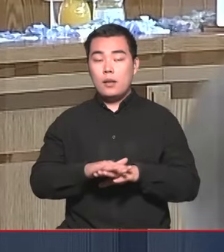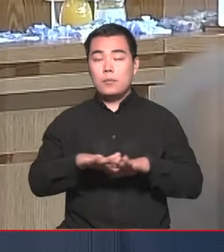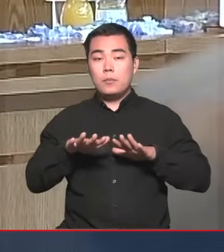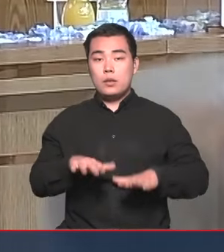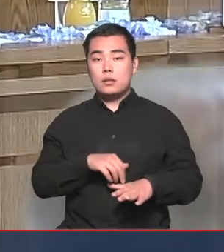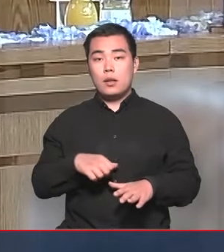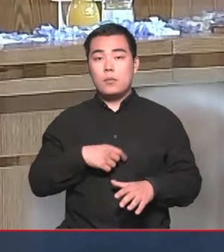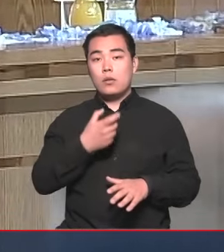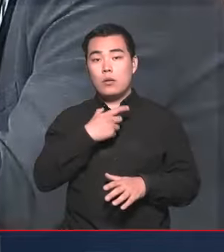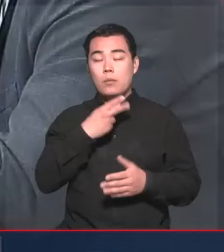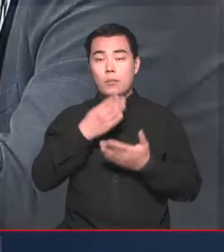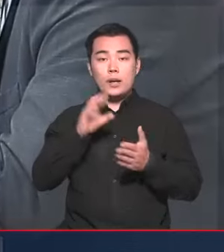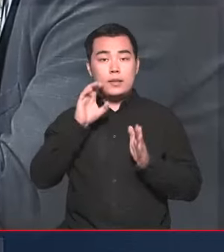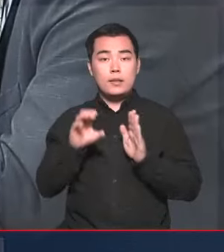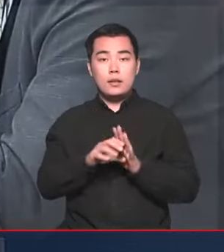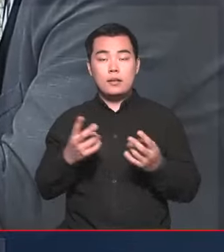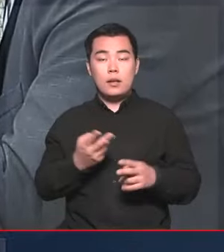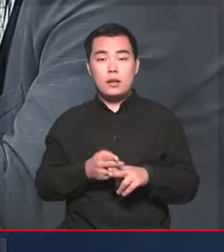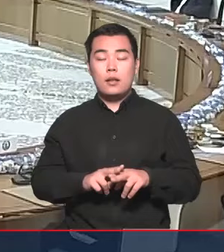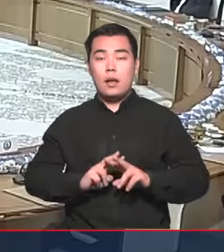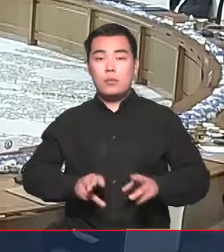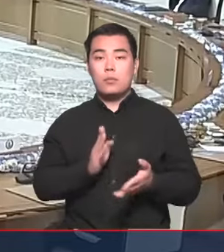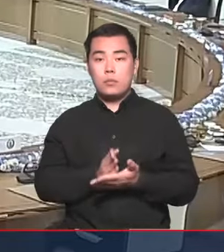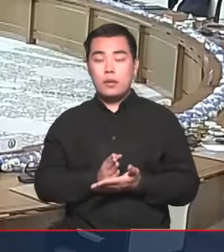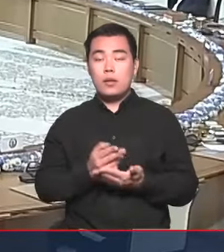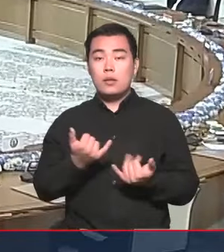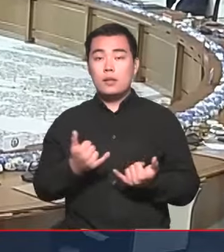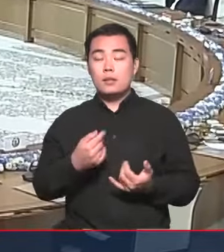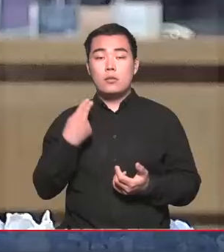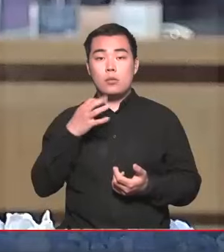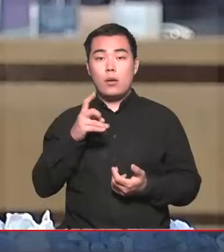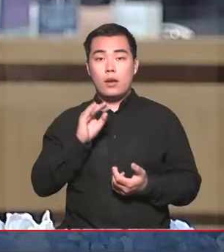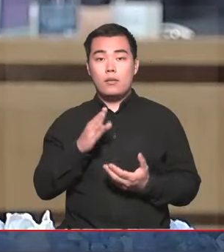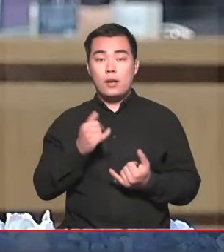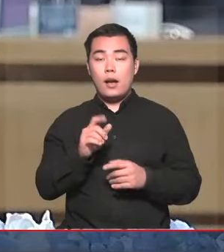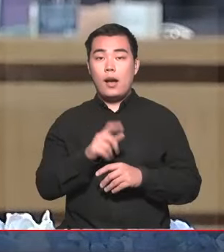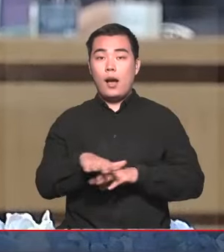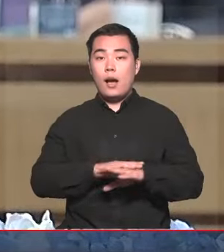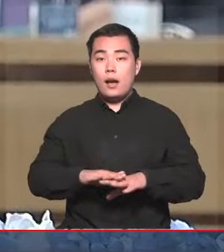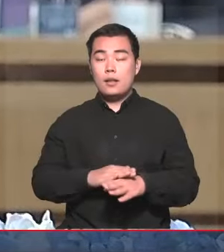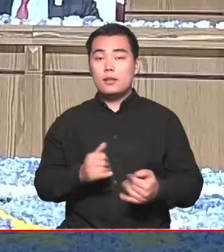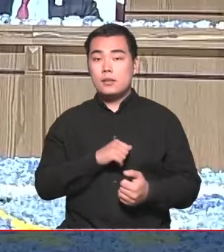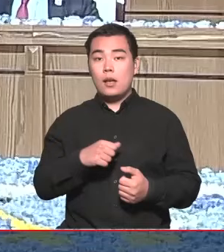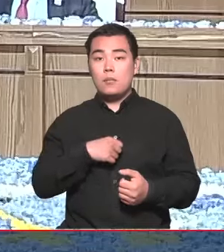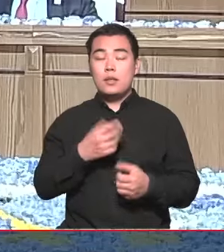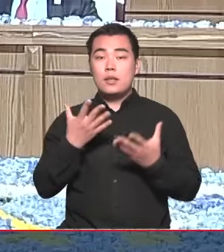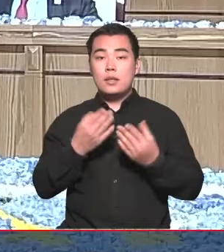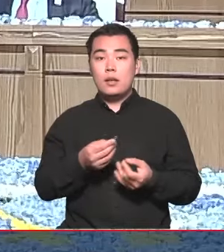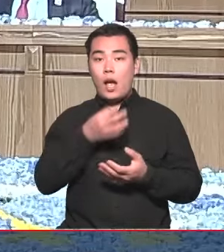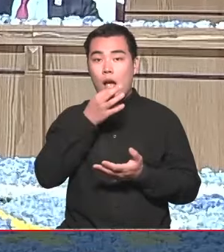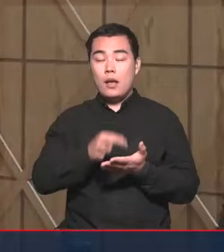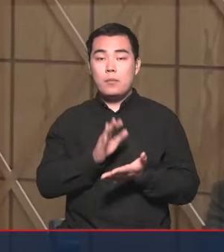да дауысы естілуі тиіс. Солай болады. Демек Қасым Жомарт Тоқаев халықаралық күн тәртібін тамыршыдай дөп басып